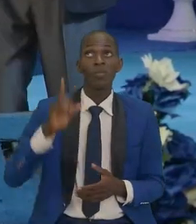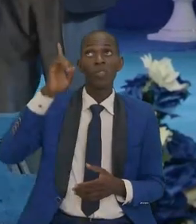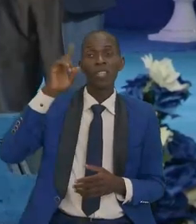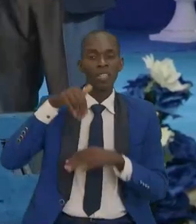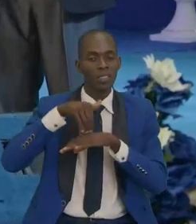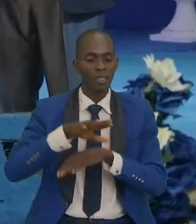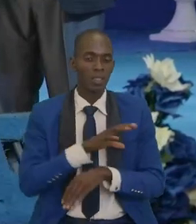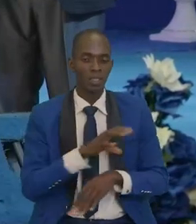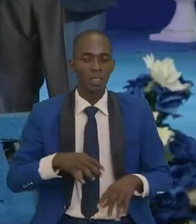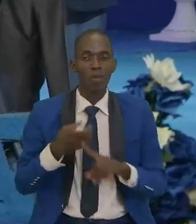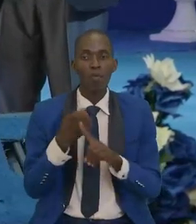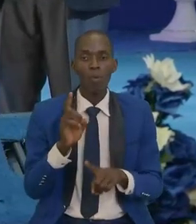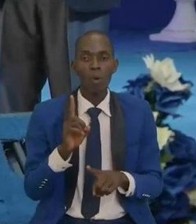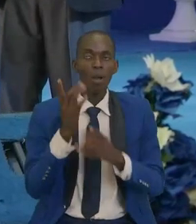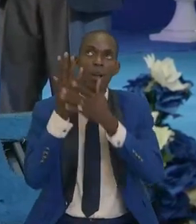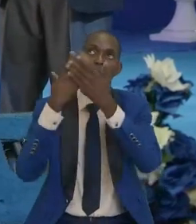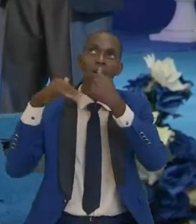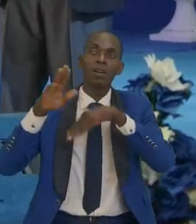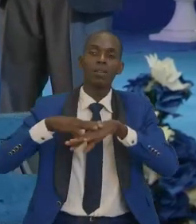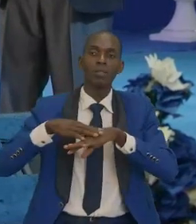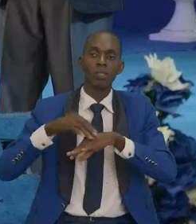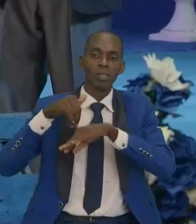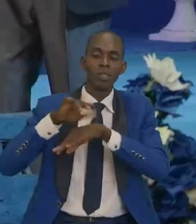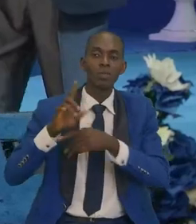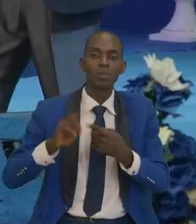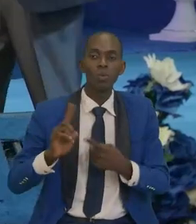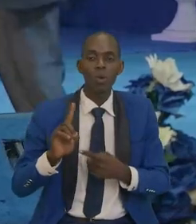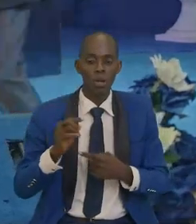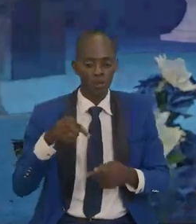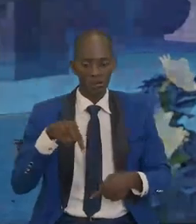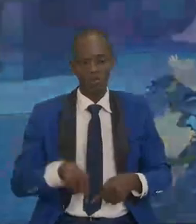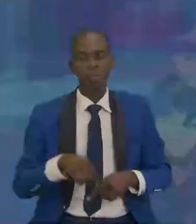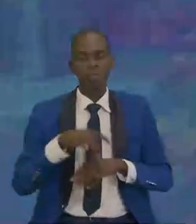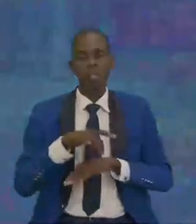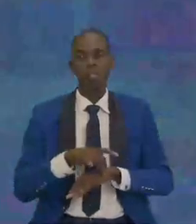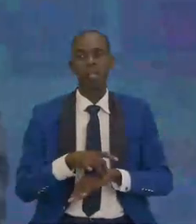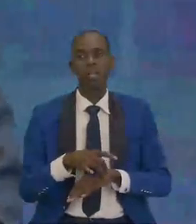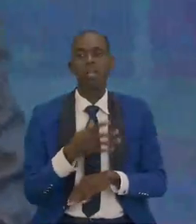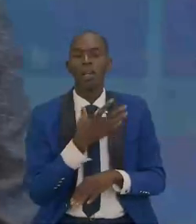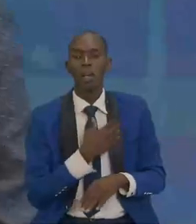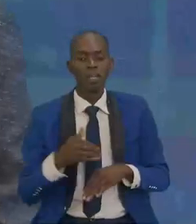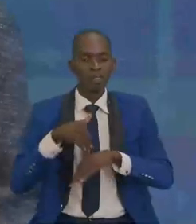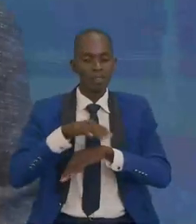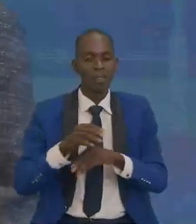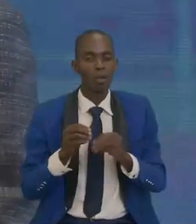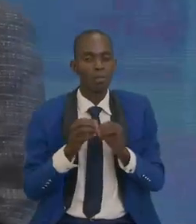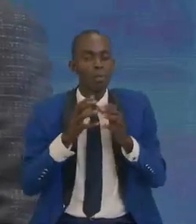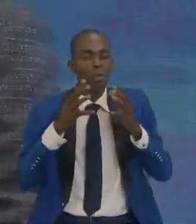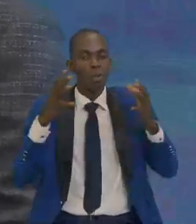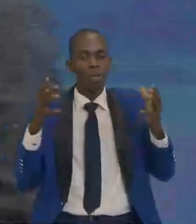envoyé notre Seigneur Jésus-Christ, il l'a envoyé du ciel, il l'a envoyé à la terre,